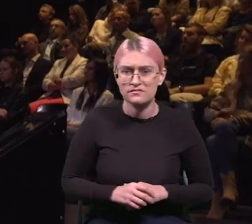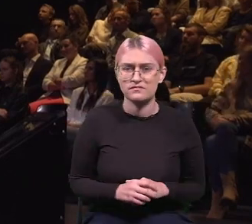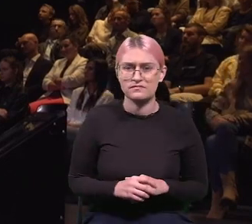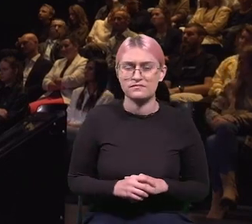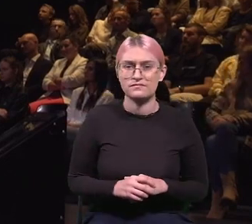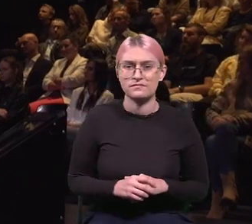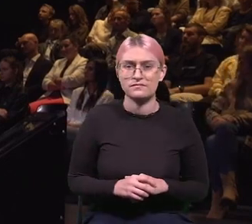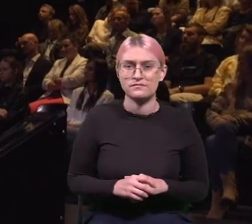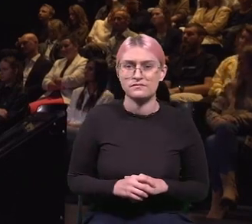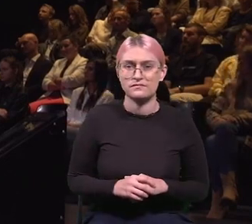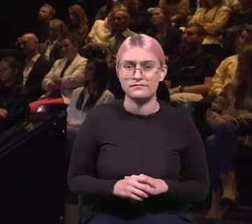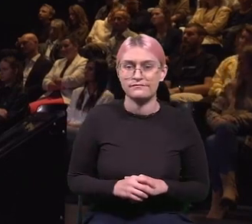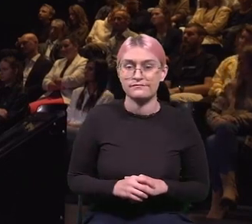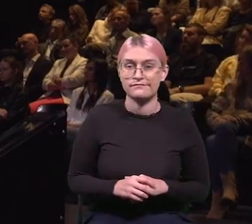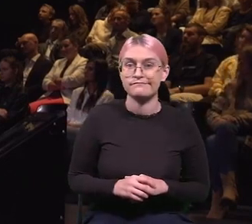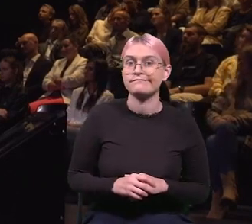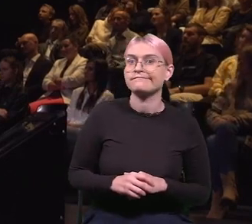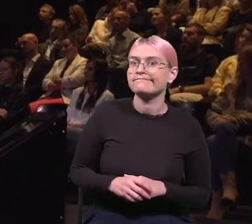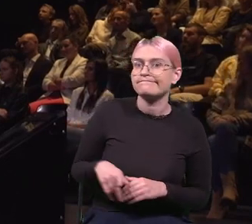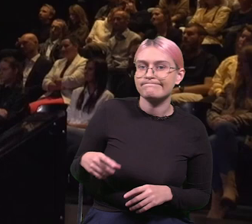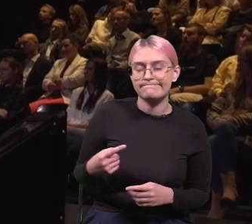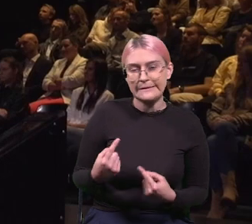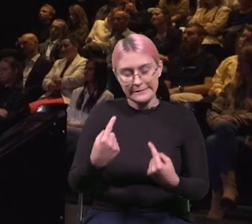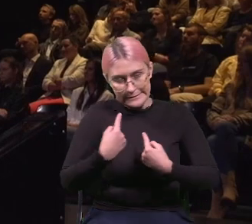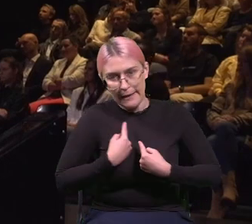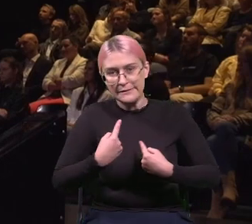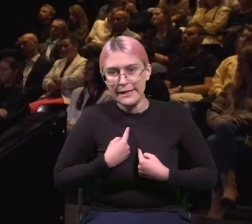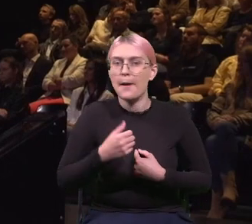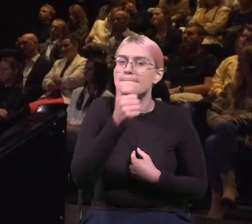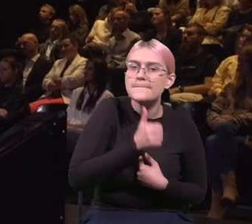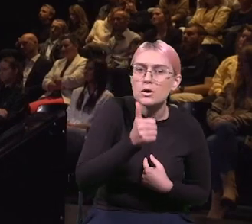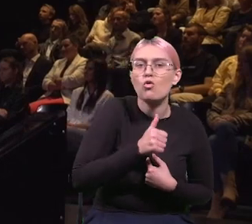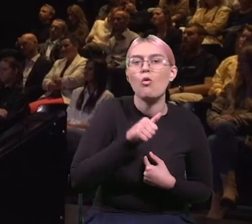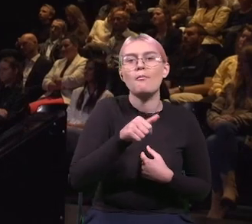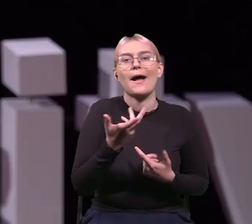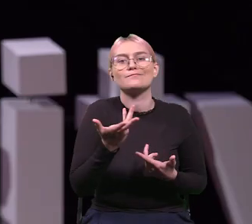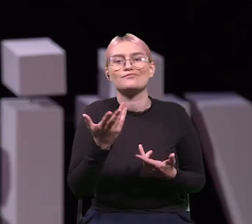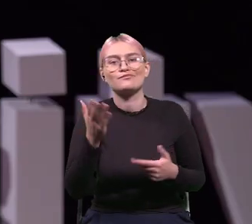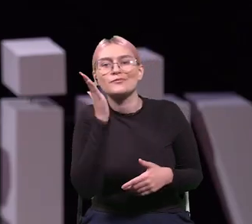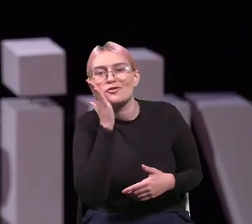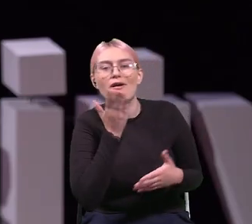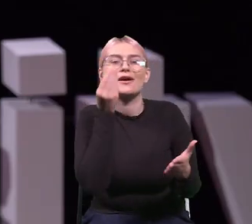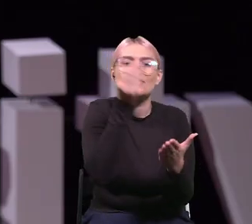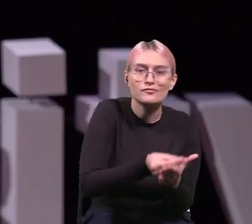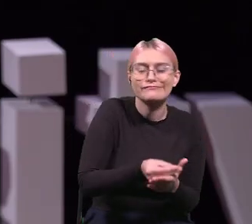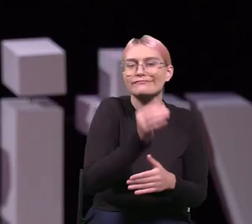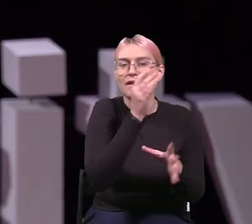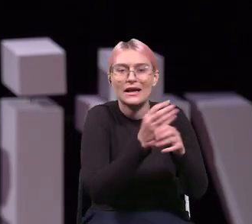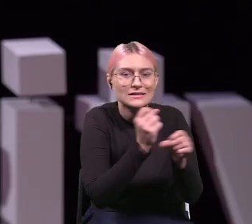posiadania mieszkania nie wychodzi? Doszedł on do ściany, podobnie jak bardzo wielu młodych Polaków